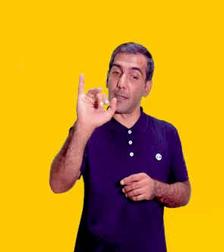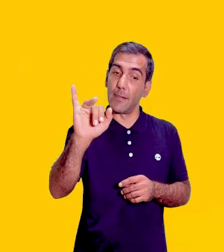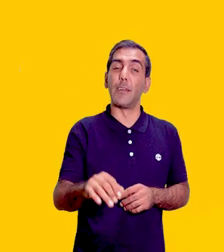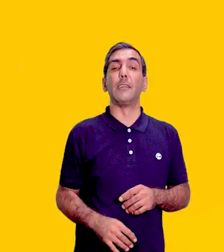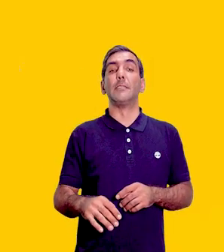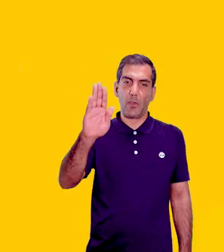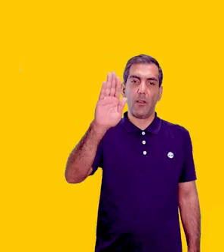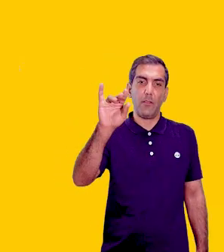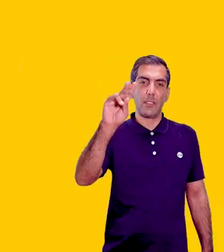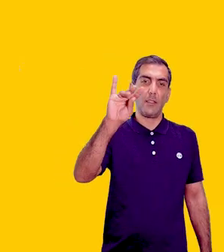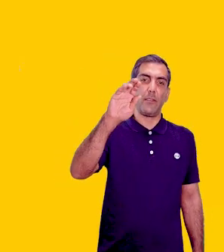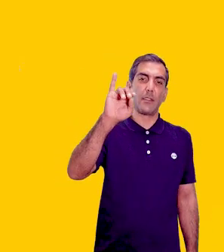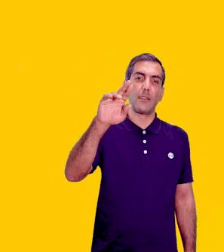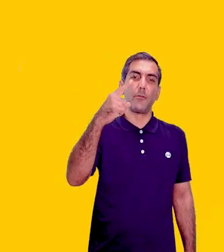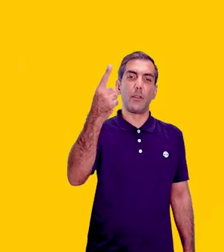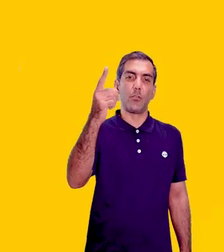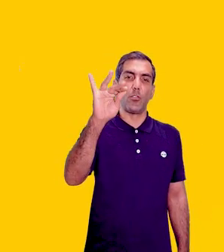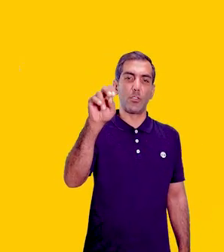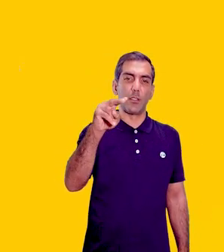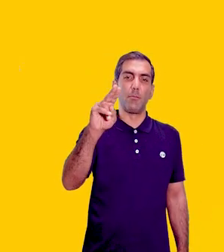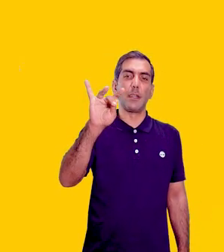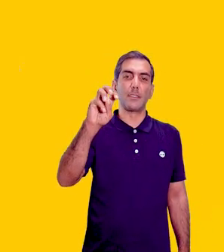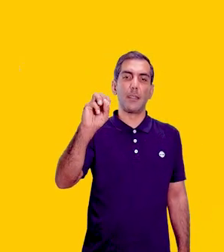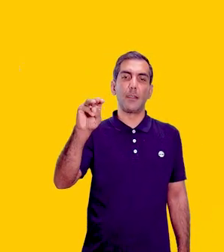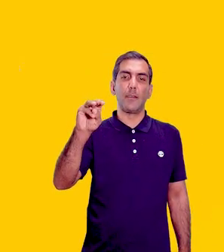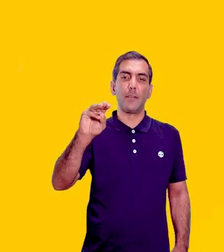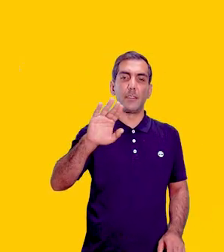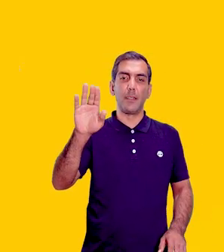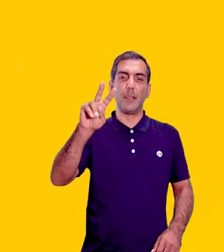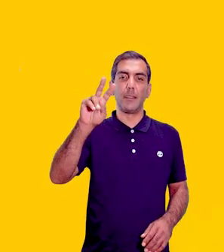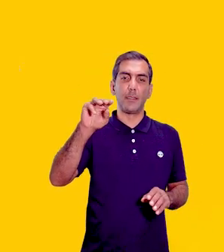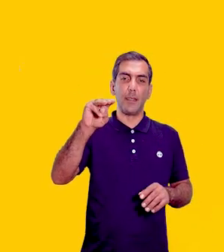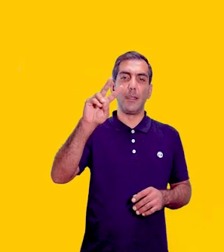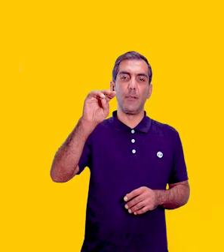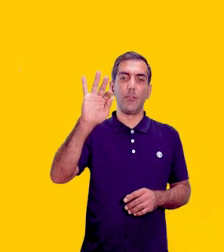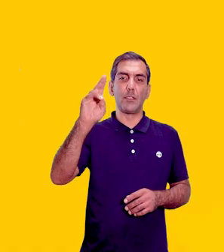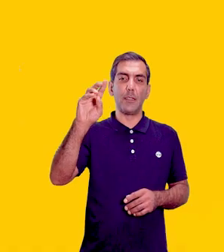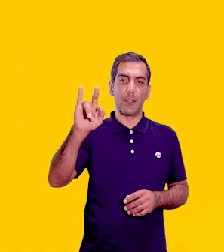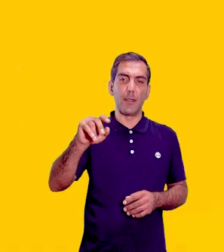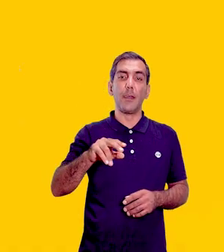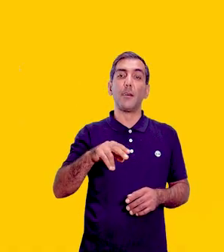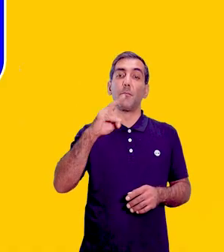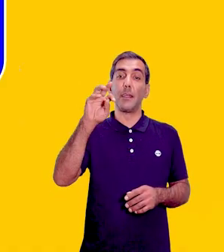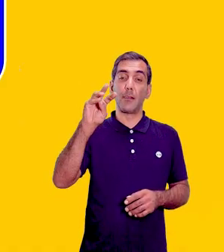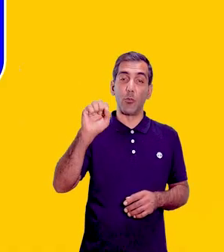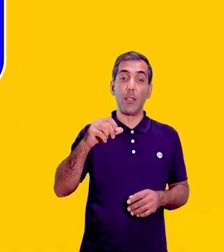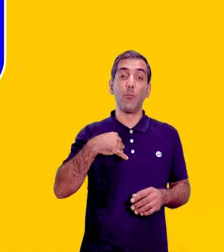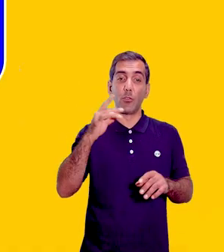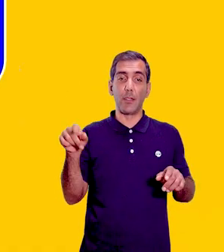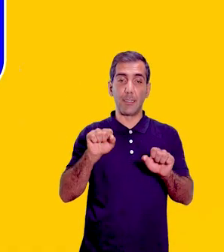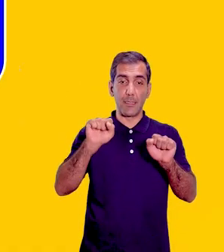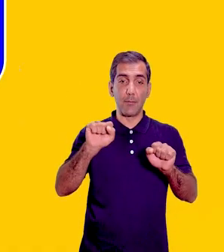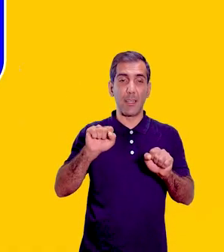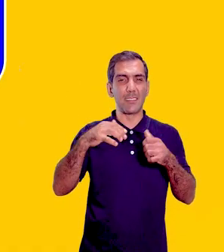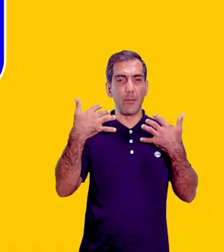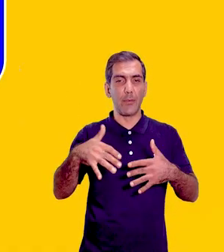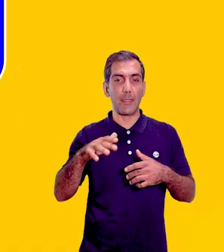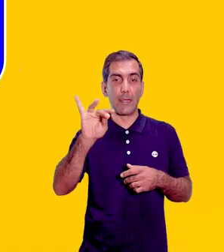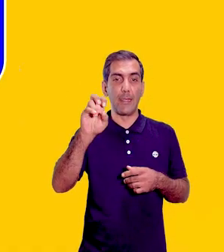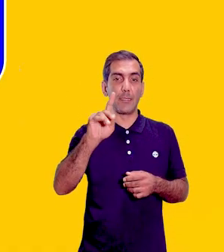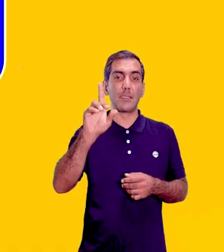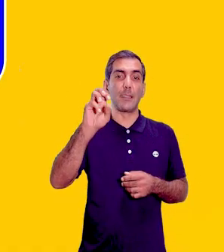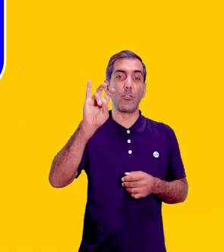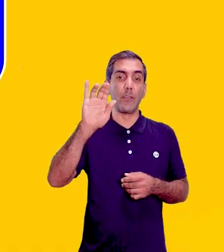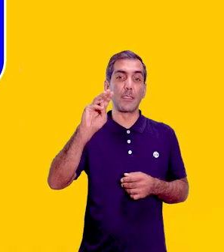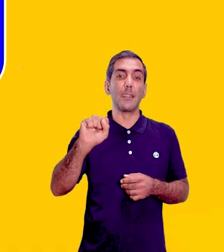ziýanly mikroplar tanap beýleklere habar berýär. B limfositler garşylyk öndürýärler. Öýjük öldürjüler, ýokanç öýjükler ýok